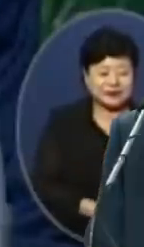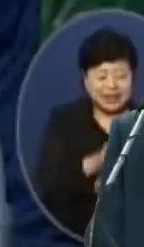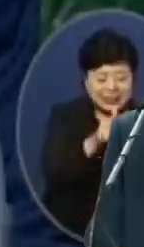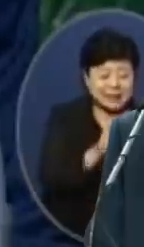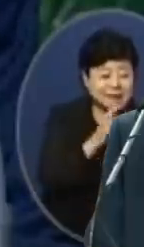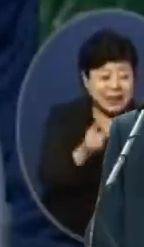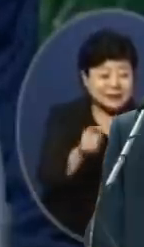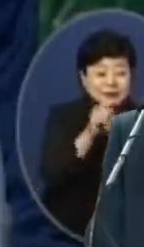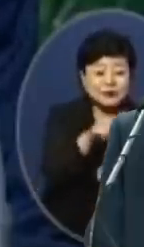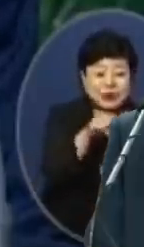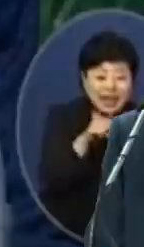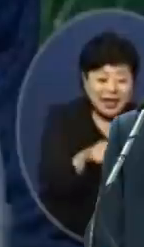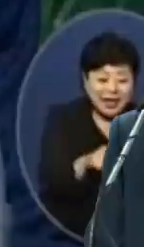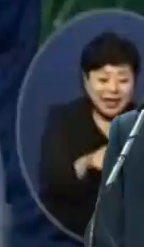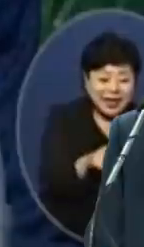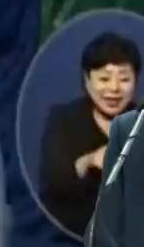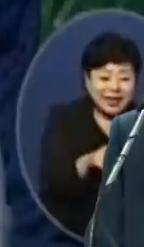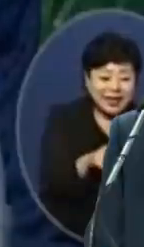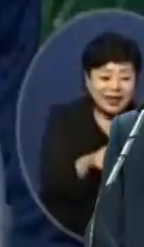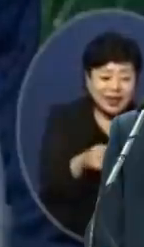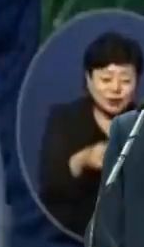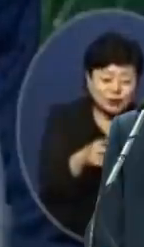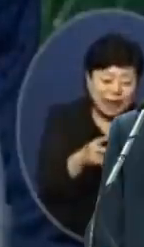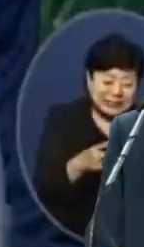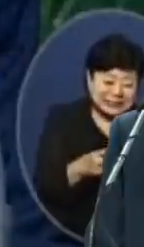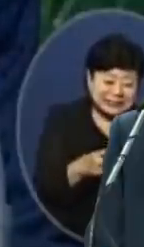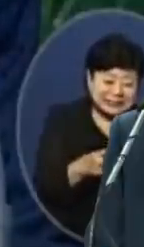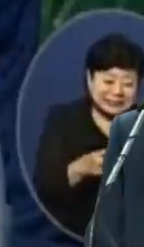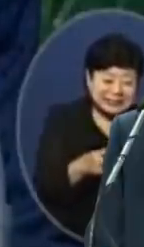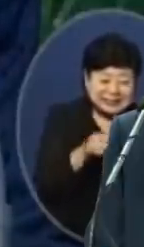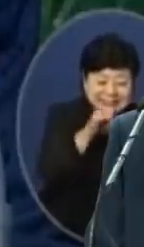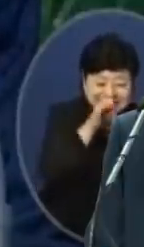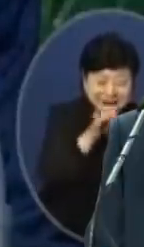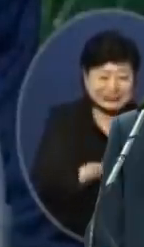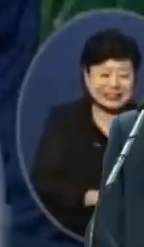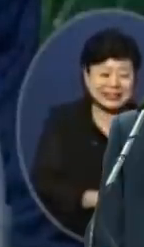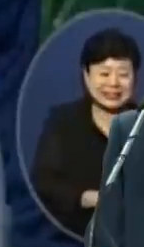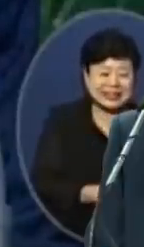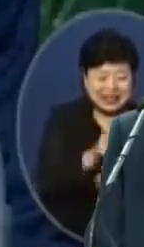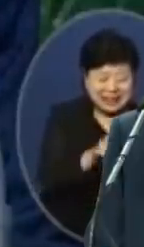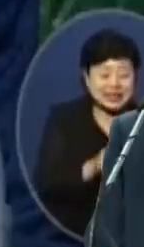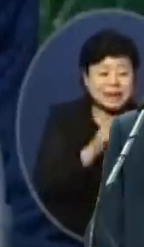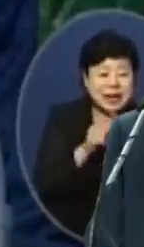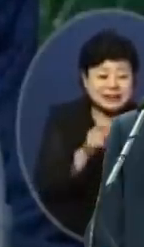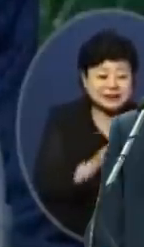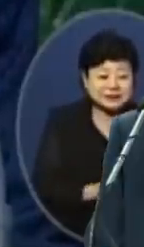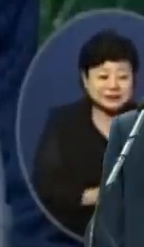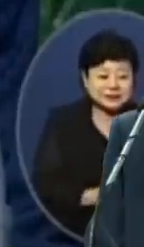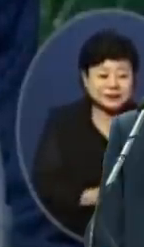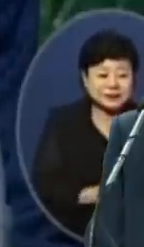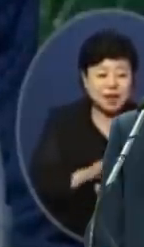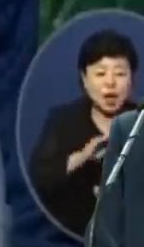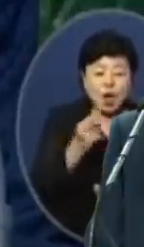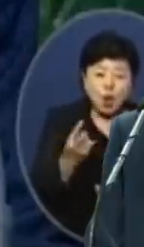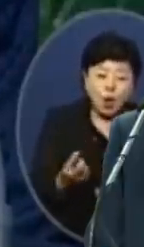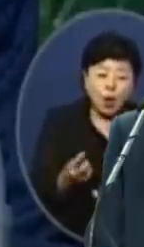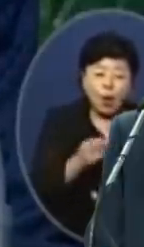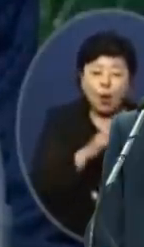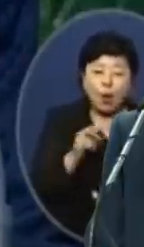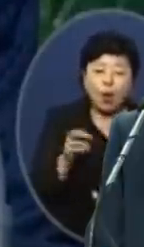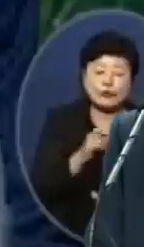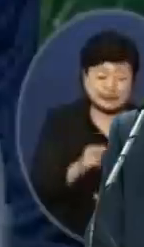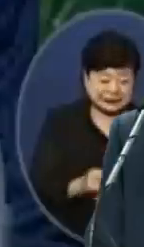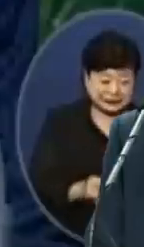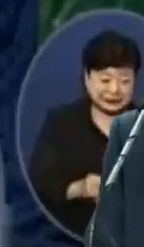하나님 말씀 중에 두 가지 의미가 있습니다. 하나님 말씀은 로고스와 레마라는